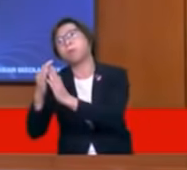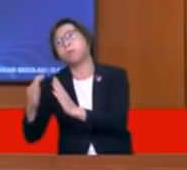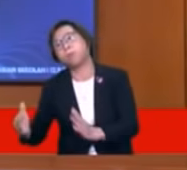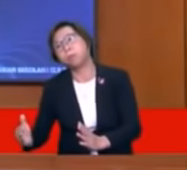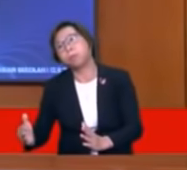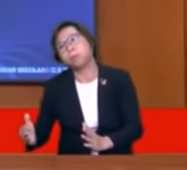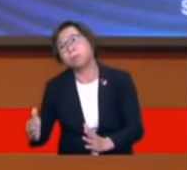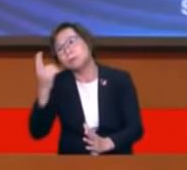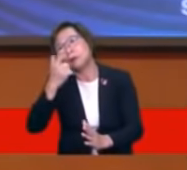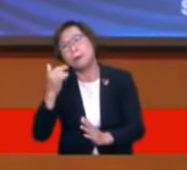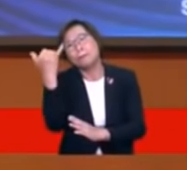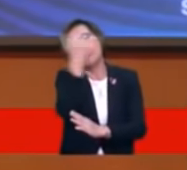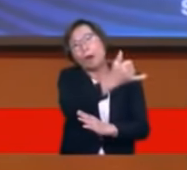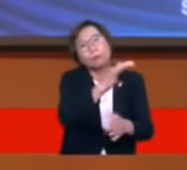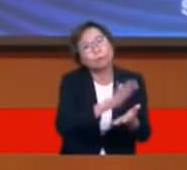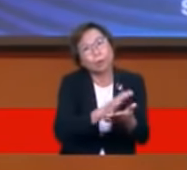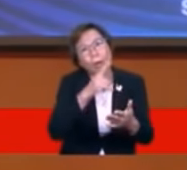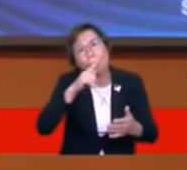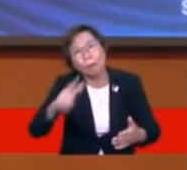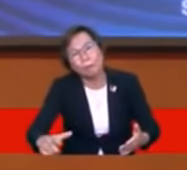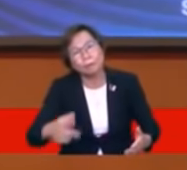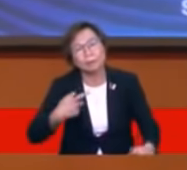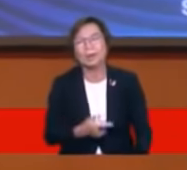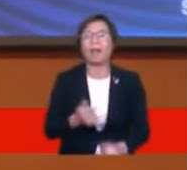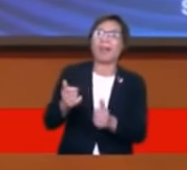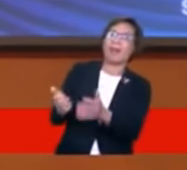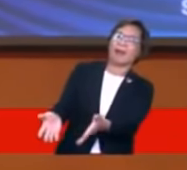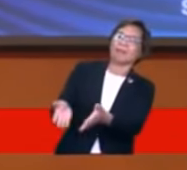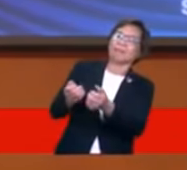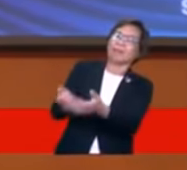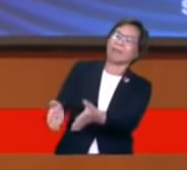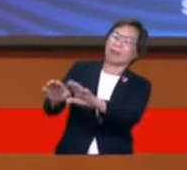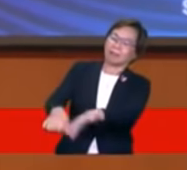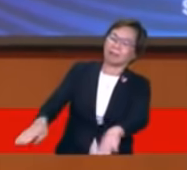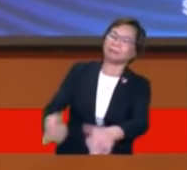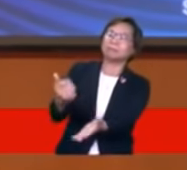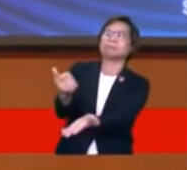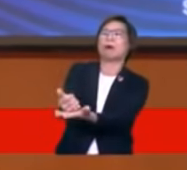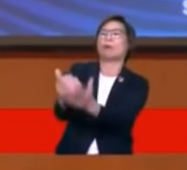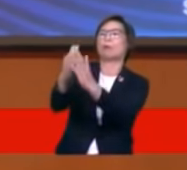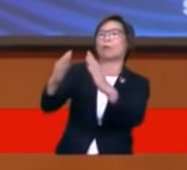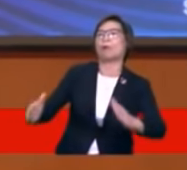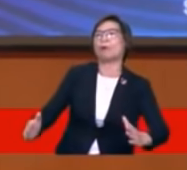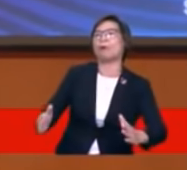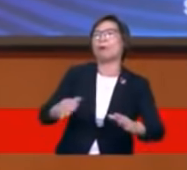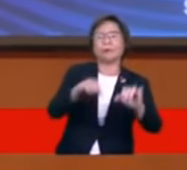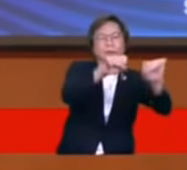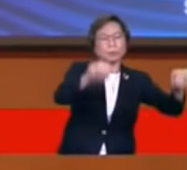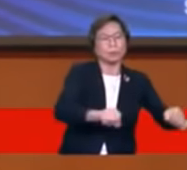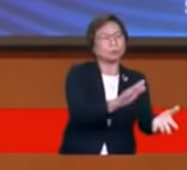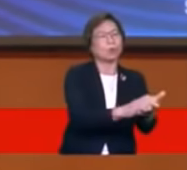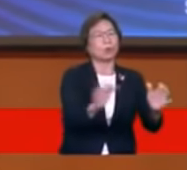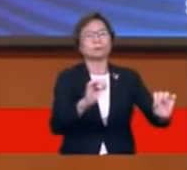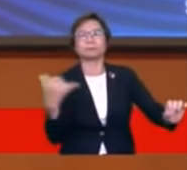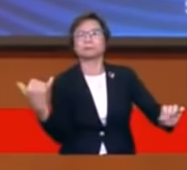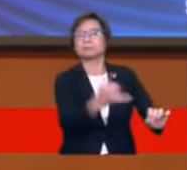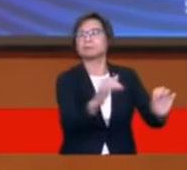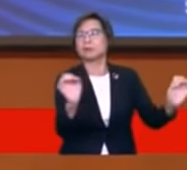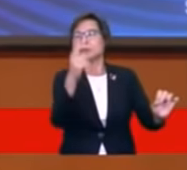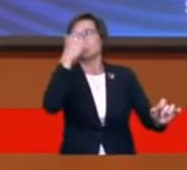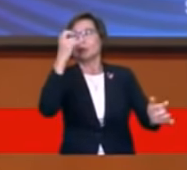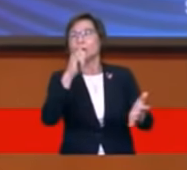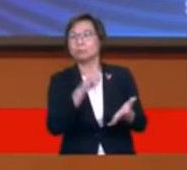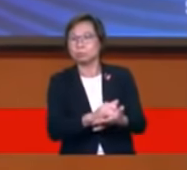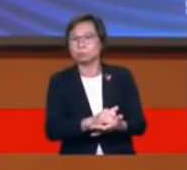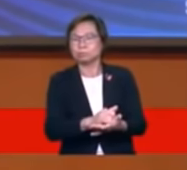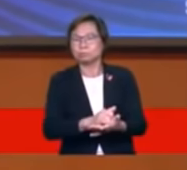daripada sekolah kita tidak boleh terus biarkan anak-anak ini terus rendang dengan sistem persekolahan maka